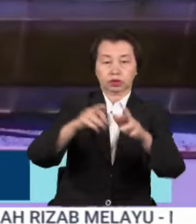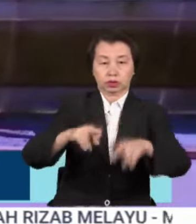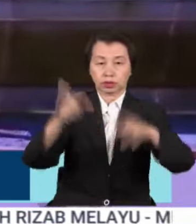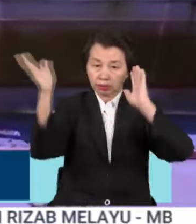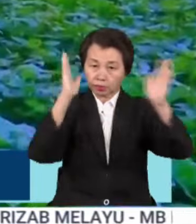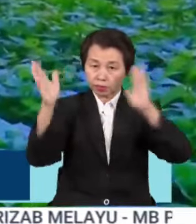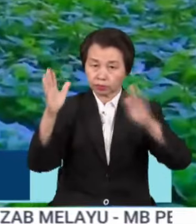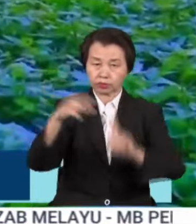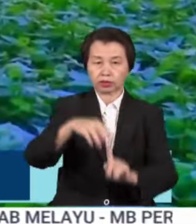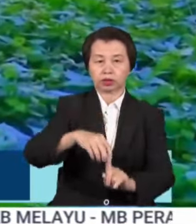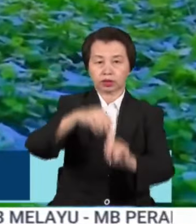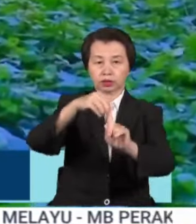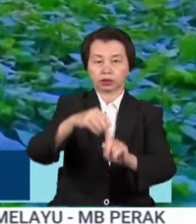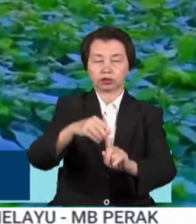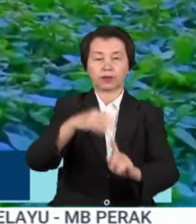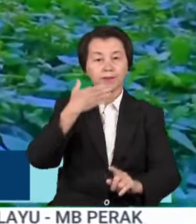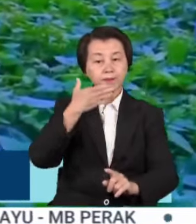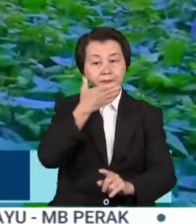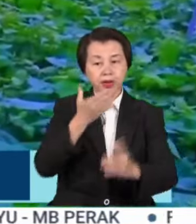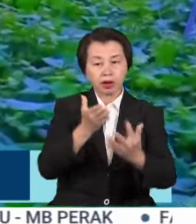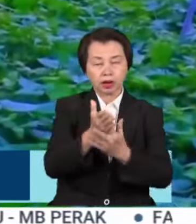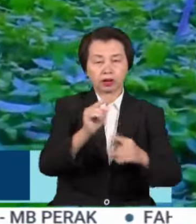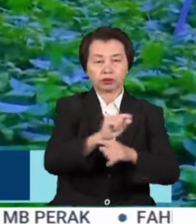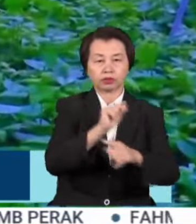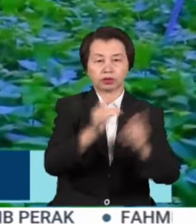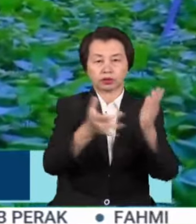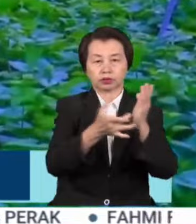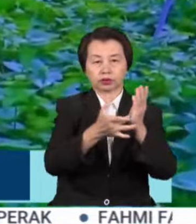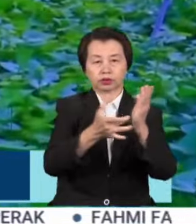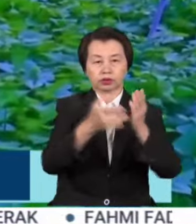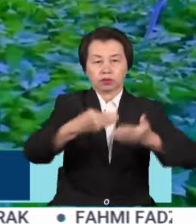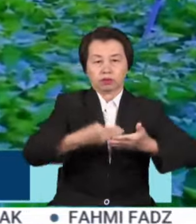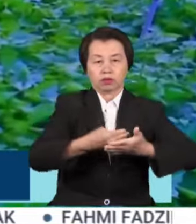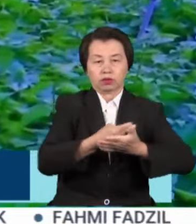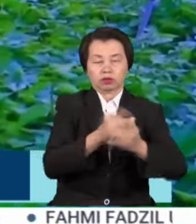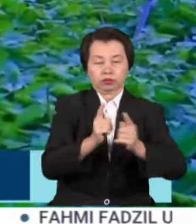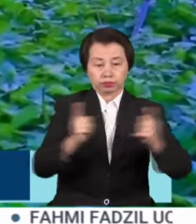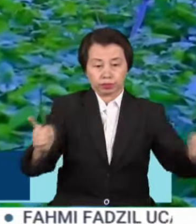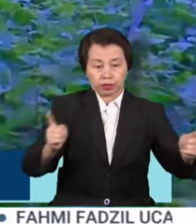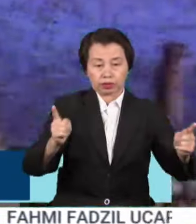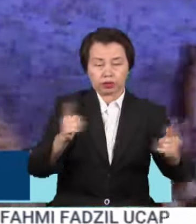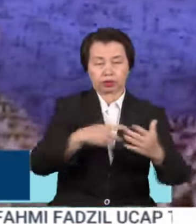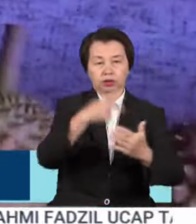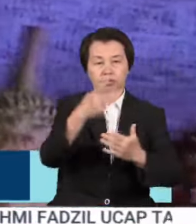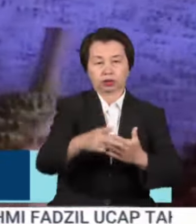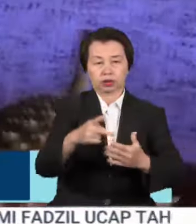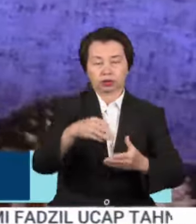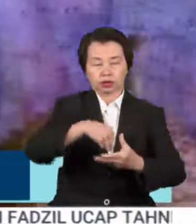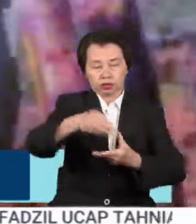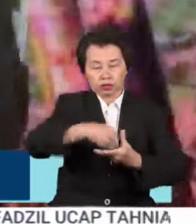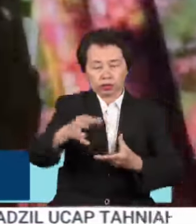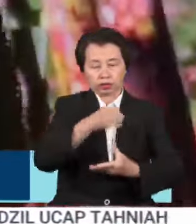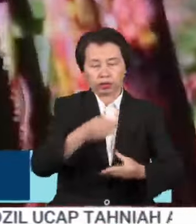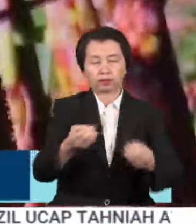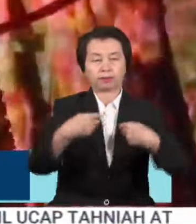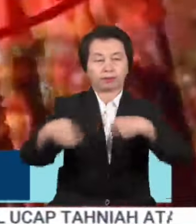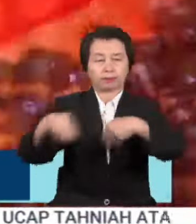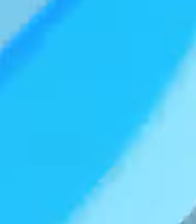tempatan khususnya belia melalui penggunaan teknologi moden sepanjang rantaian nilai pengeluaran dan